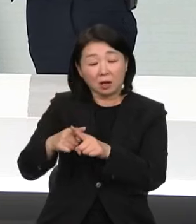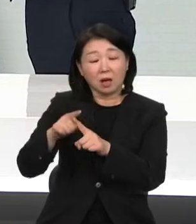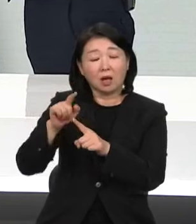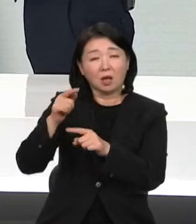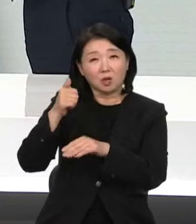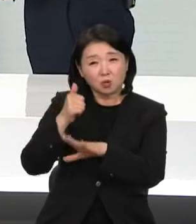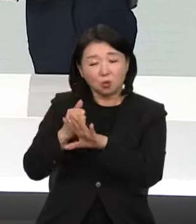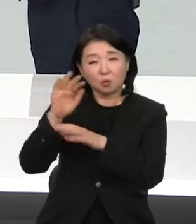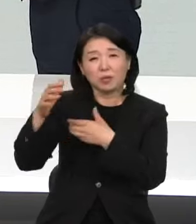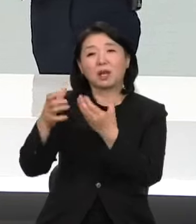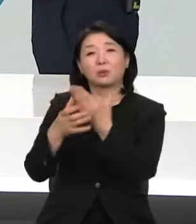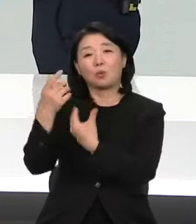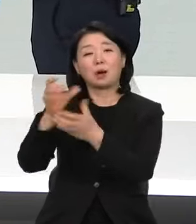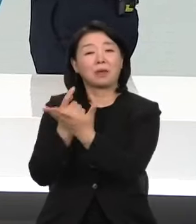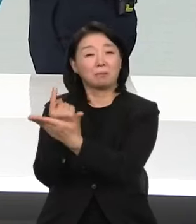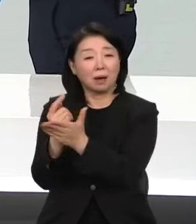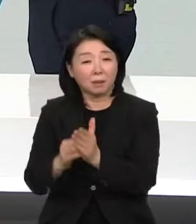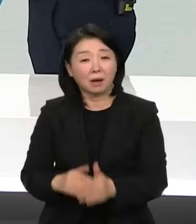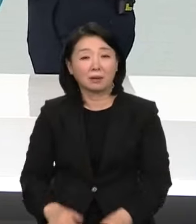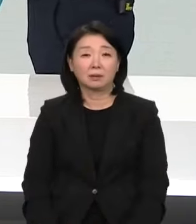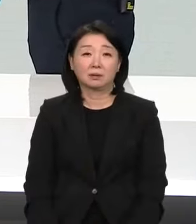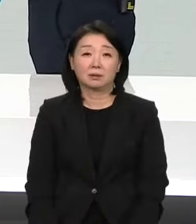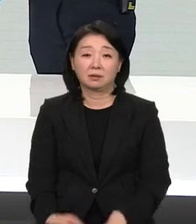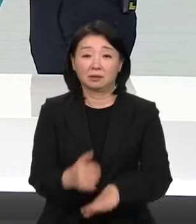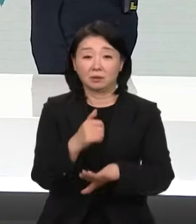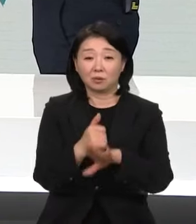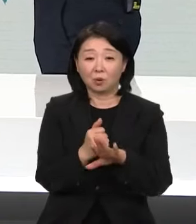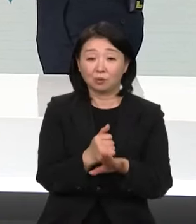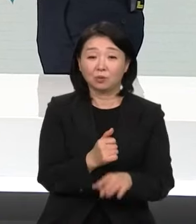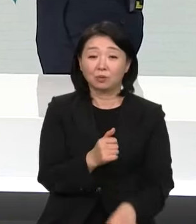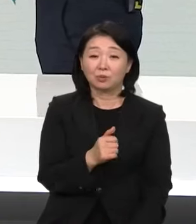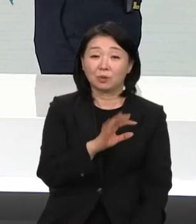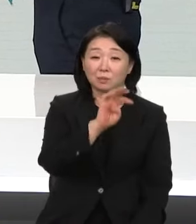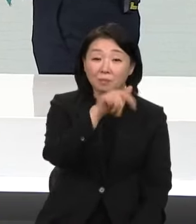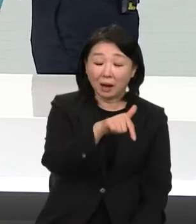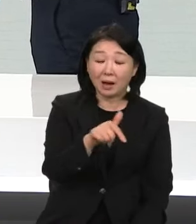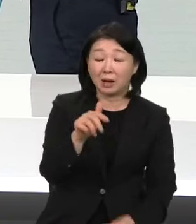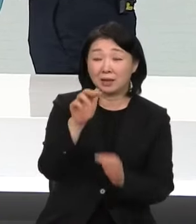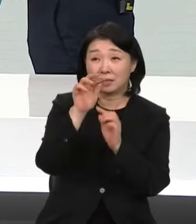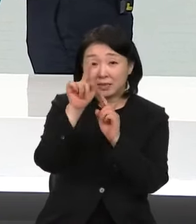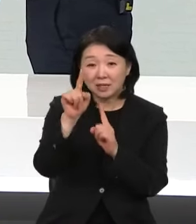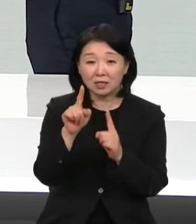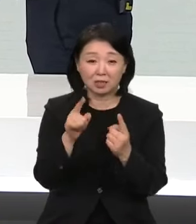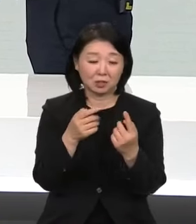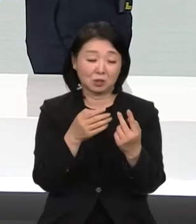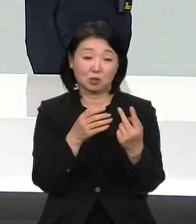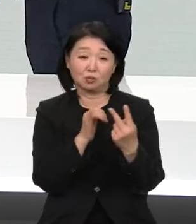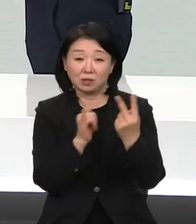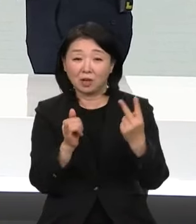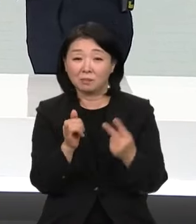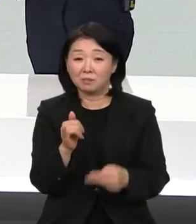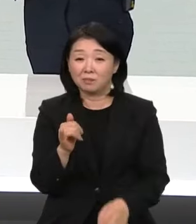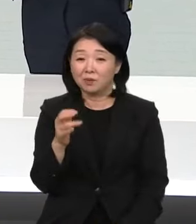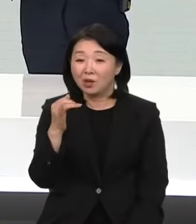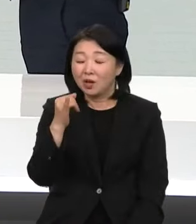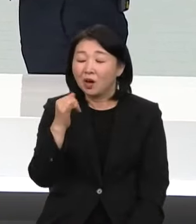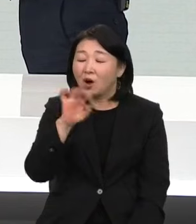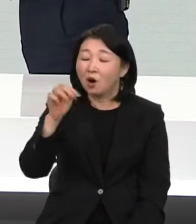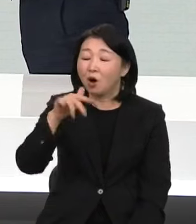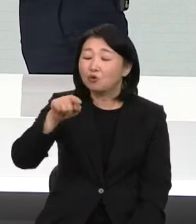했었죠 자 당시에 그러다 보니까 그 박경선 이종걸 두 사람의 사진 위에다 저렇게 뭐 언주 야 이게 바로